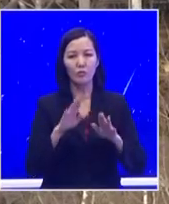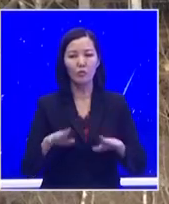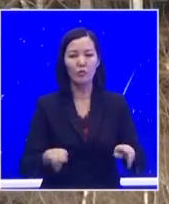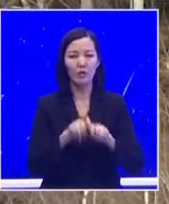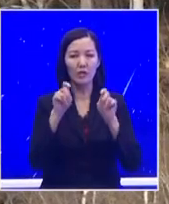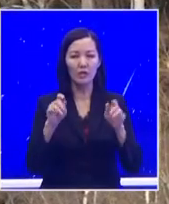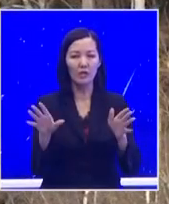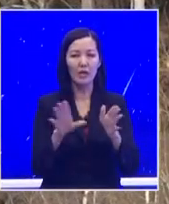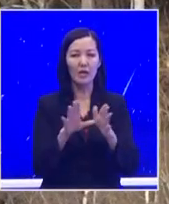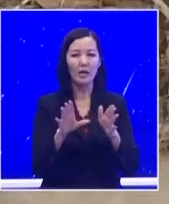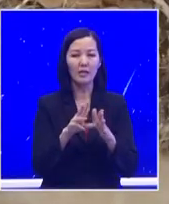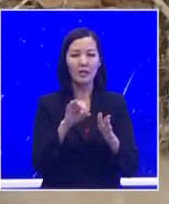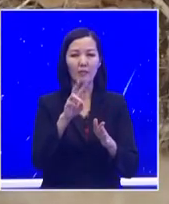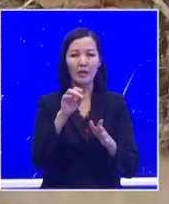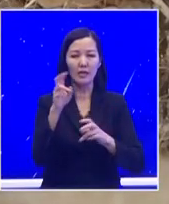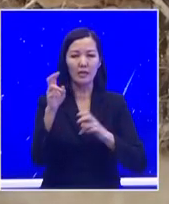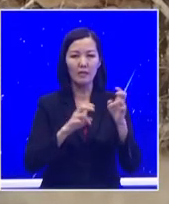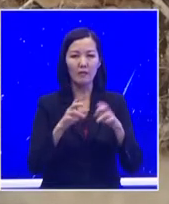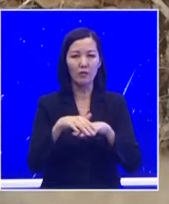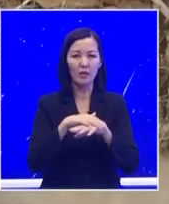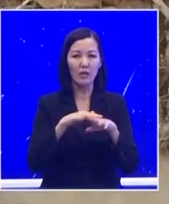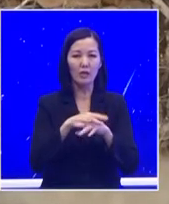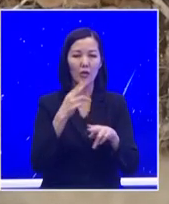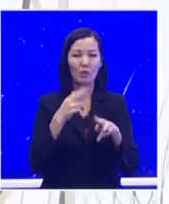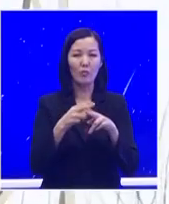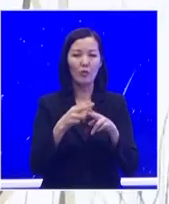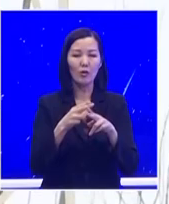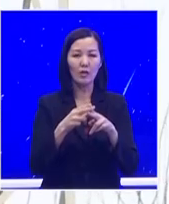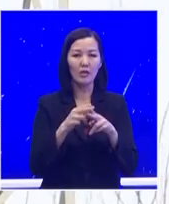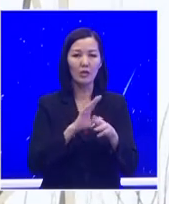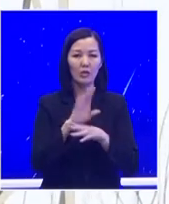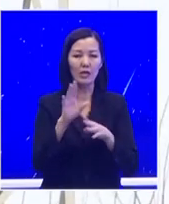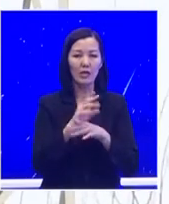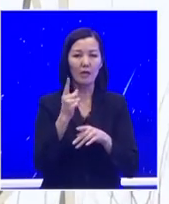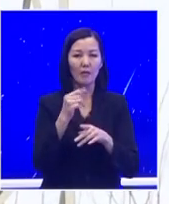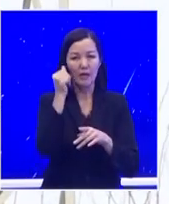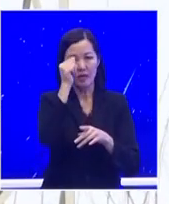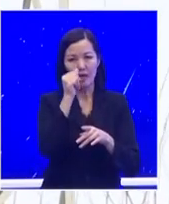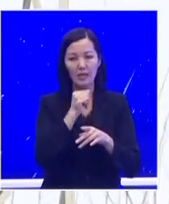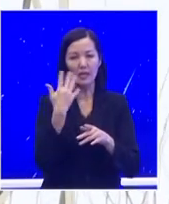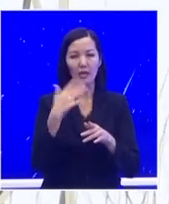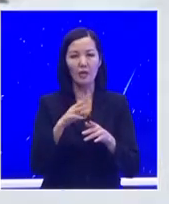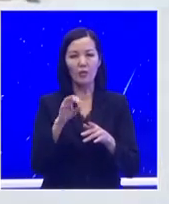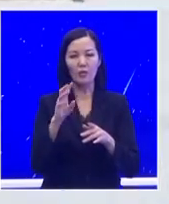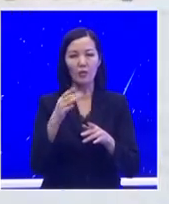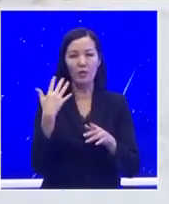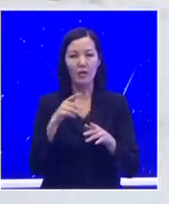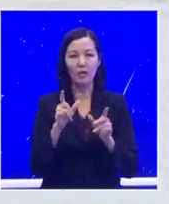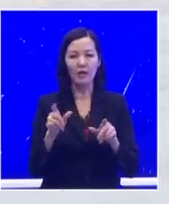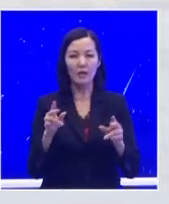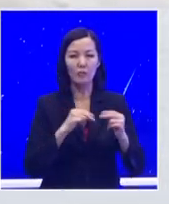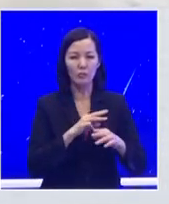Ал электромарганит зауыты ішкі нарыққа болат құймасын шығара бастады. Айына 50 тонна өнім өндіріп, 40 адамды жұмыспен